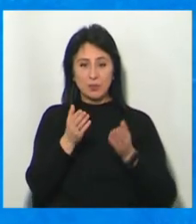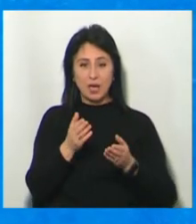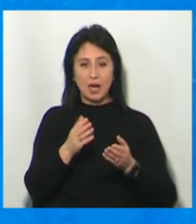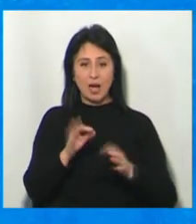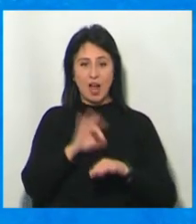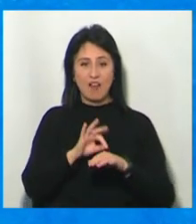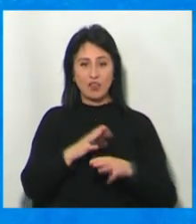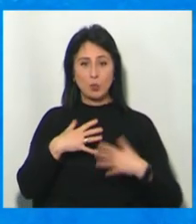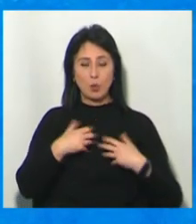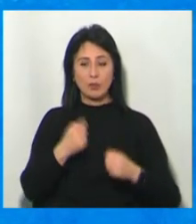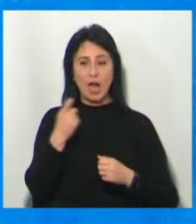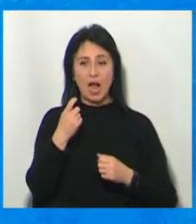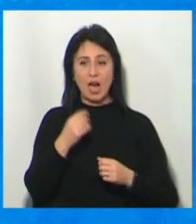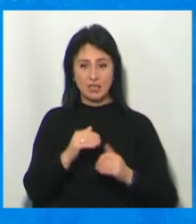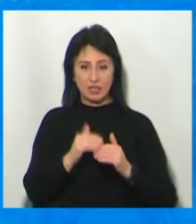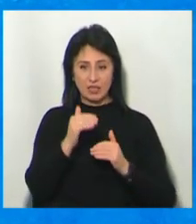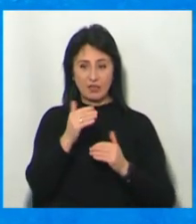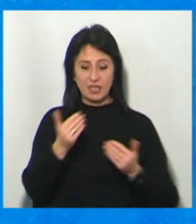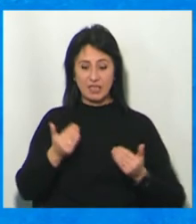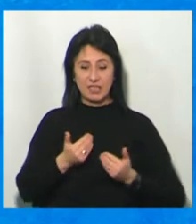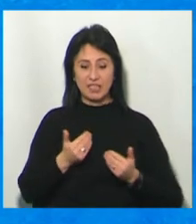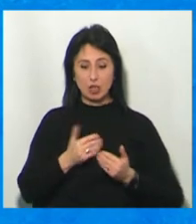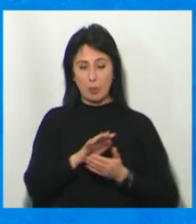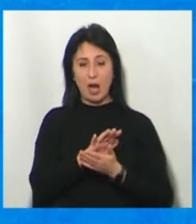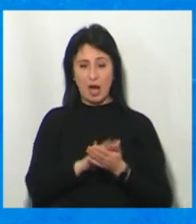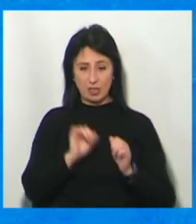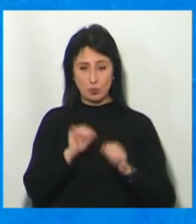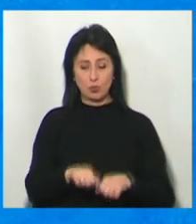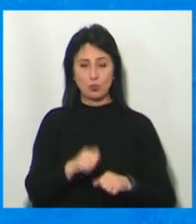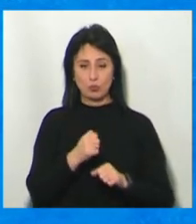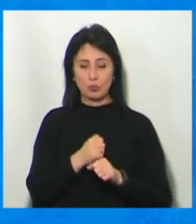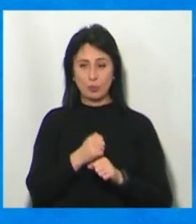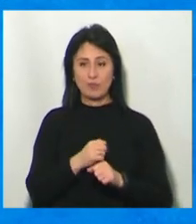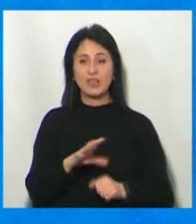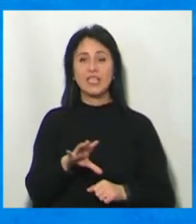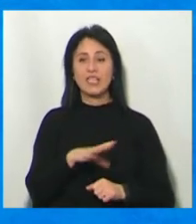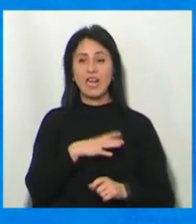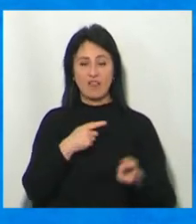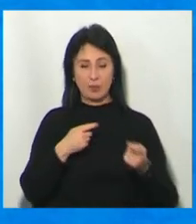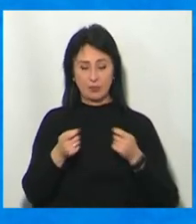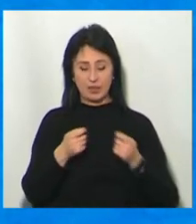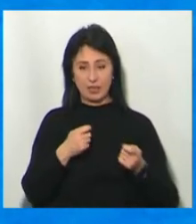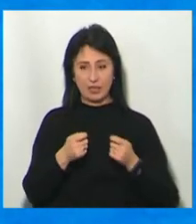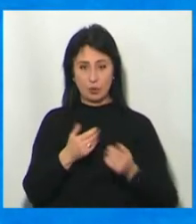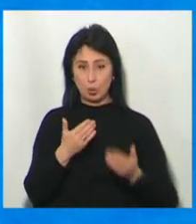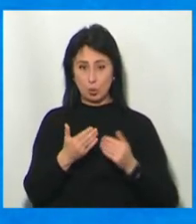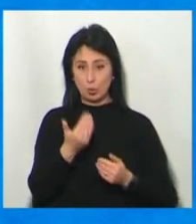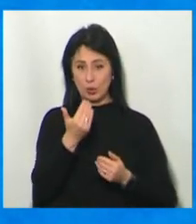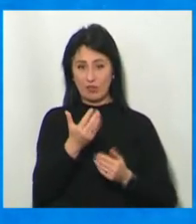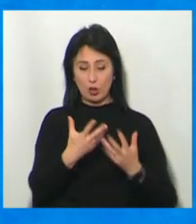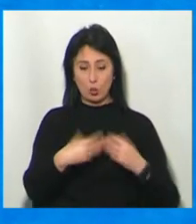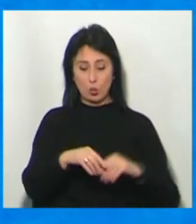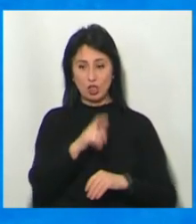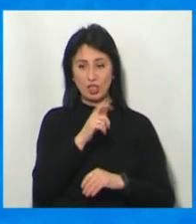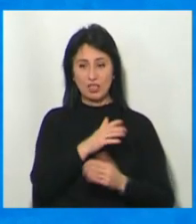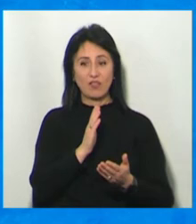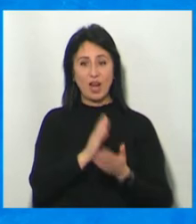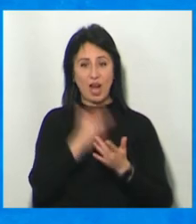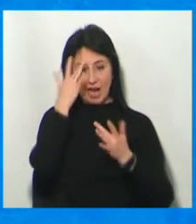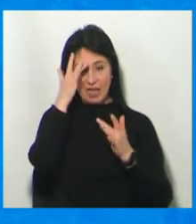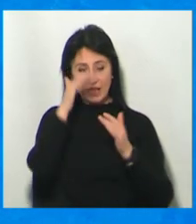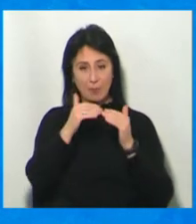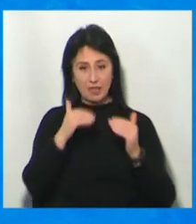ავადმყოფის ცხოვრების ხარისხს და სიცოცხლის ხანგრძლივობას. Იყავით ფრთხილად, თუ თქვენი ოჯახის წევრს